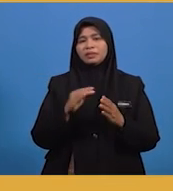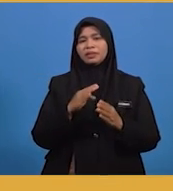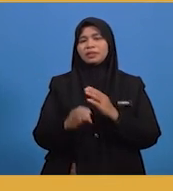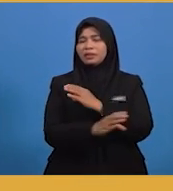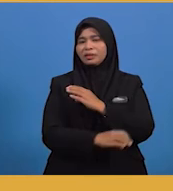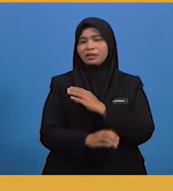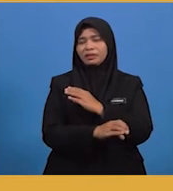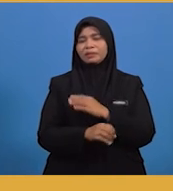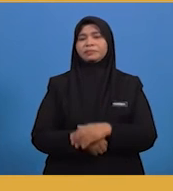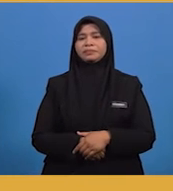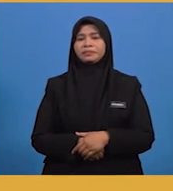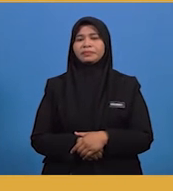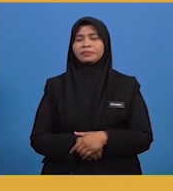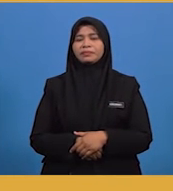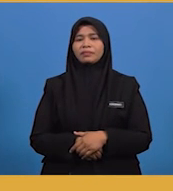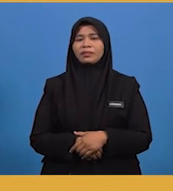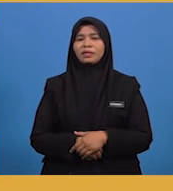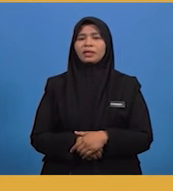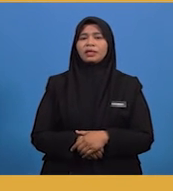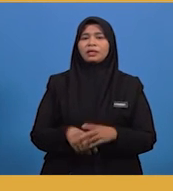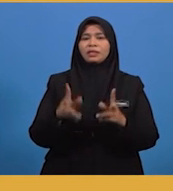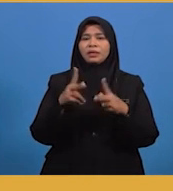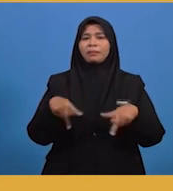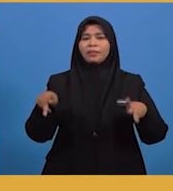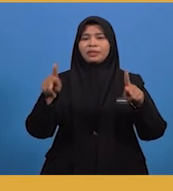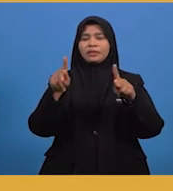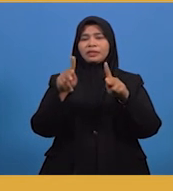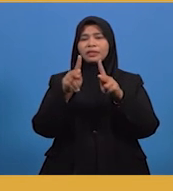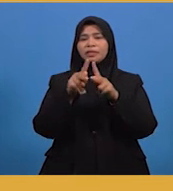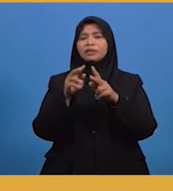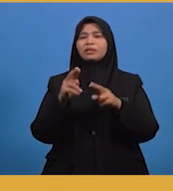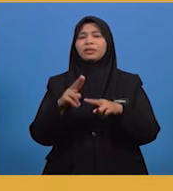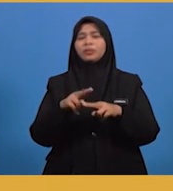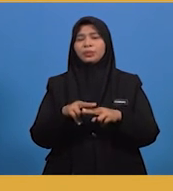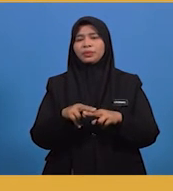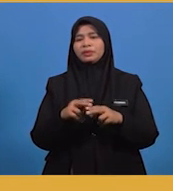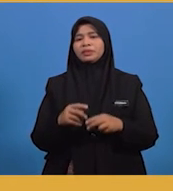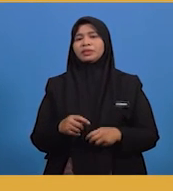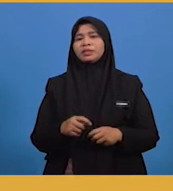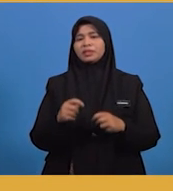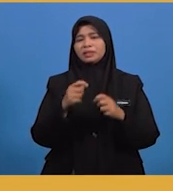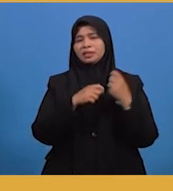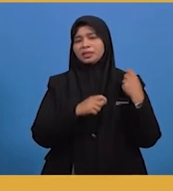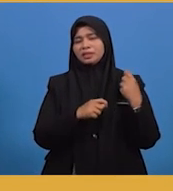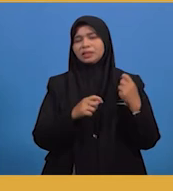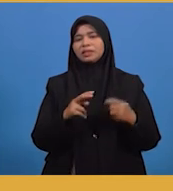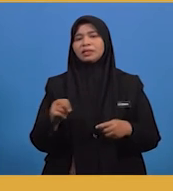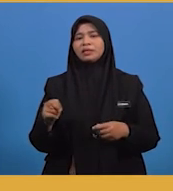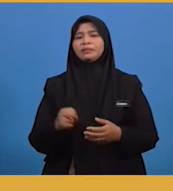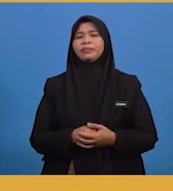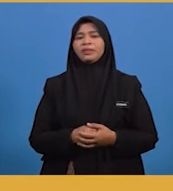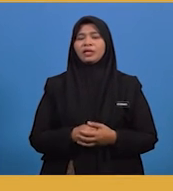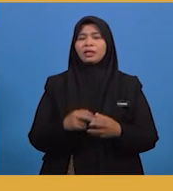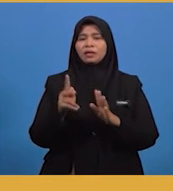Baiklah, faktor seterusnya ialah kepentingan strategik ketenteraan. Kedudukan strategik